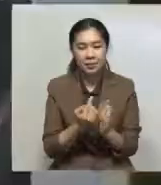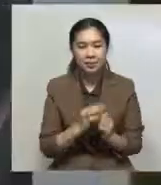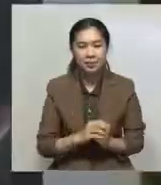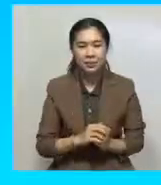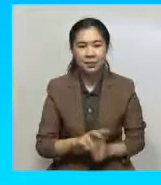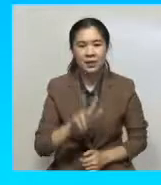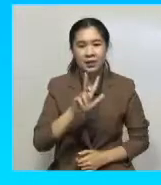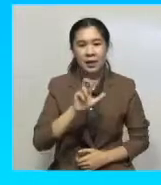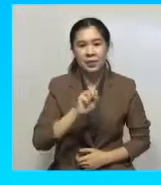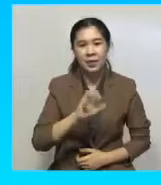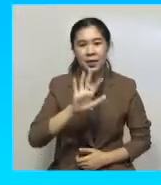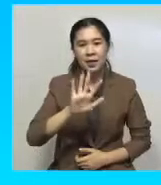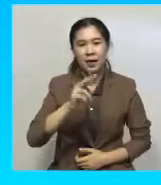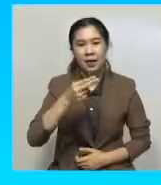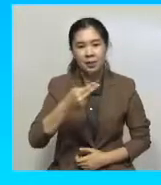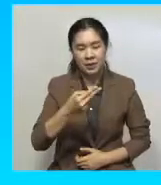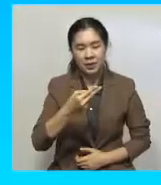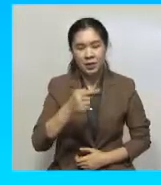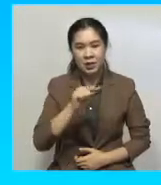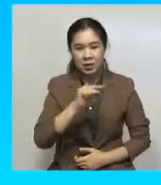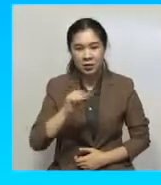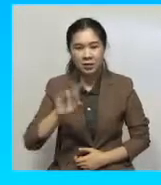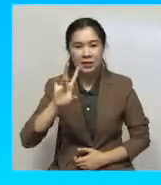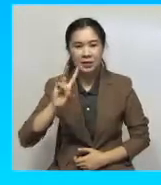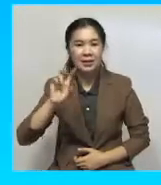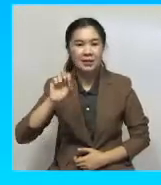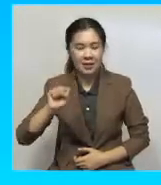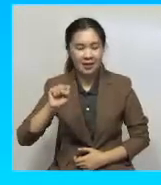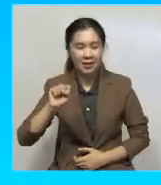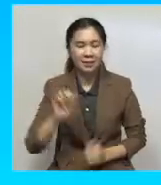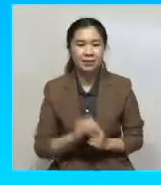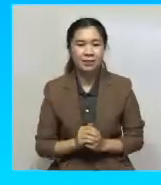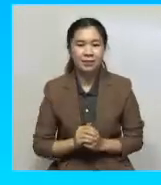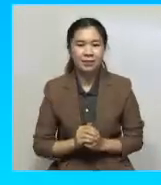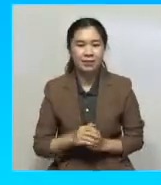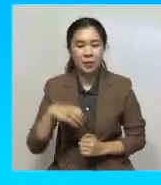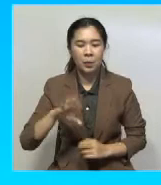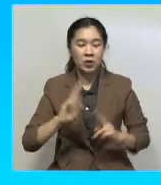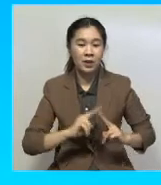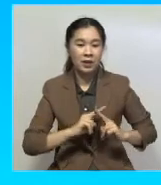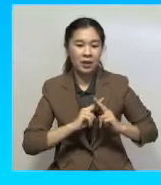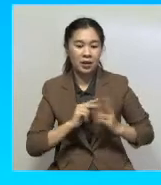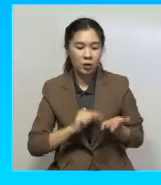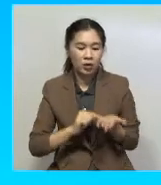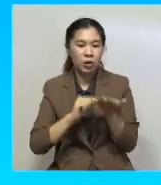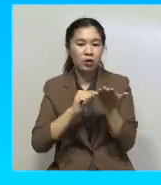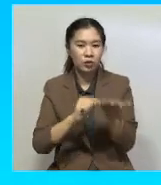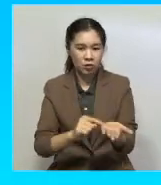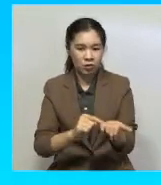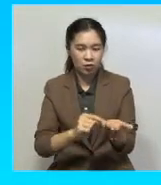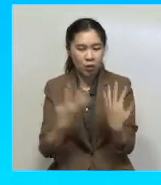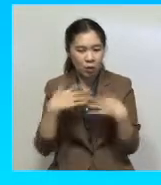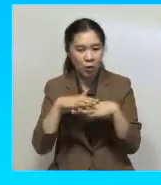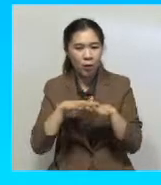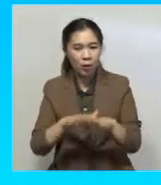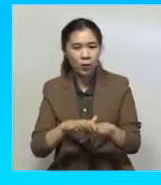ที่ 350,000 บาทไปจนถึง 700,000 บาทค่ะมีภาคเอกชนสนใจเข้ายื่นซองประมูลร่วมดำเนิน